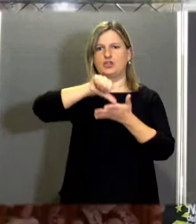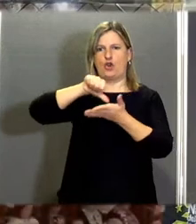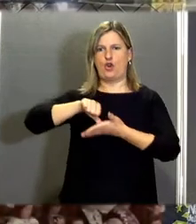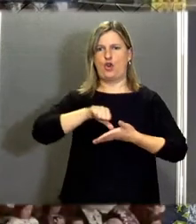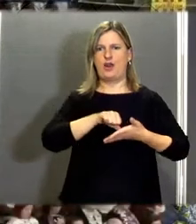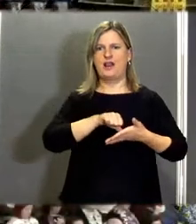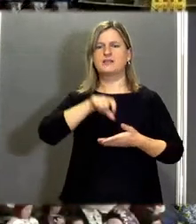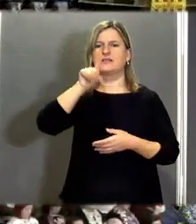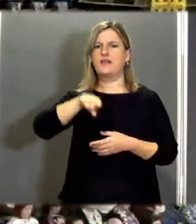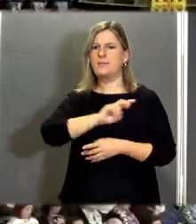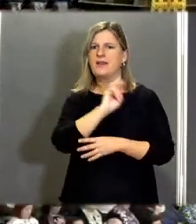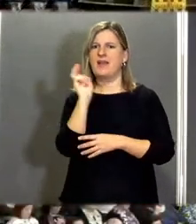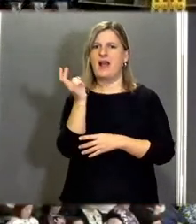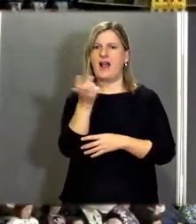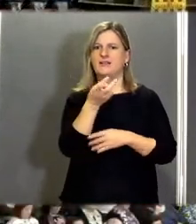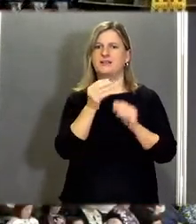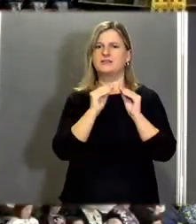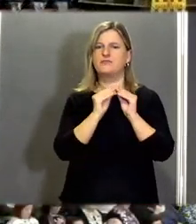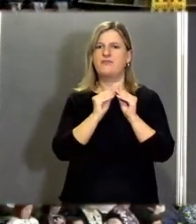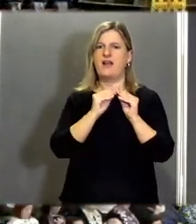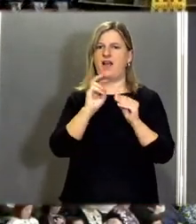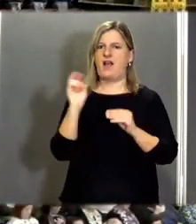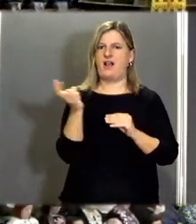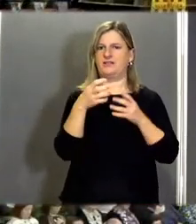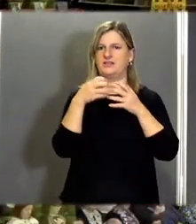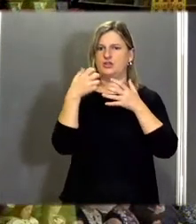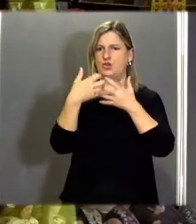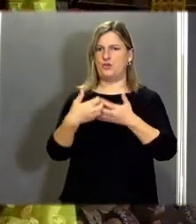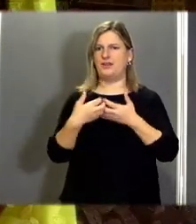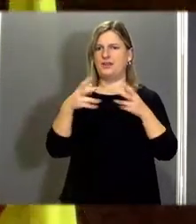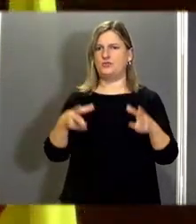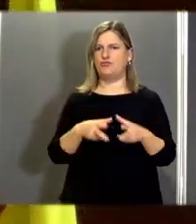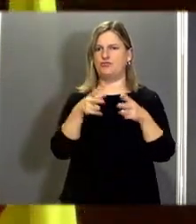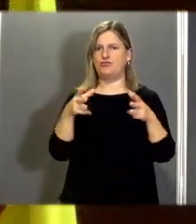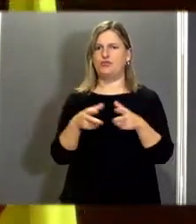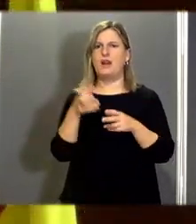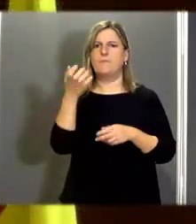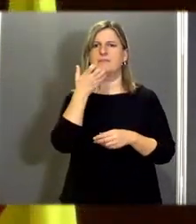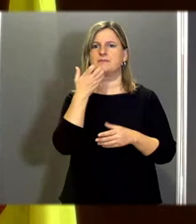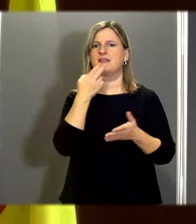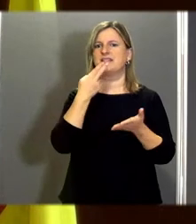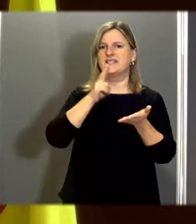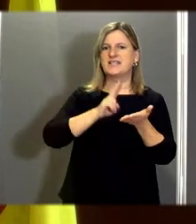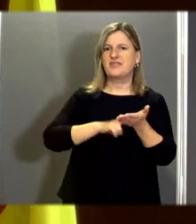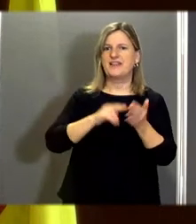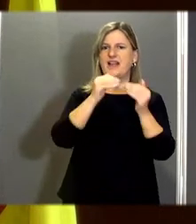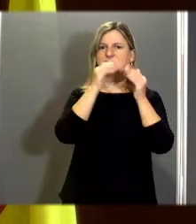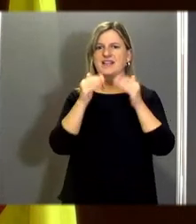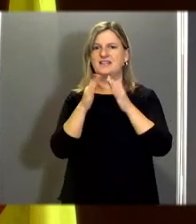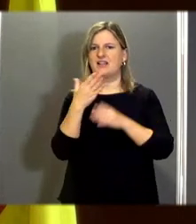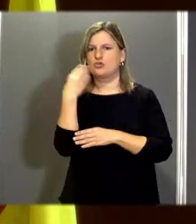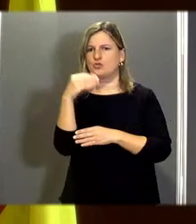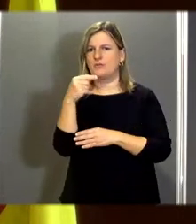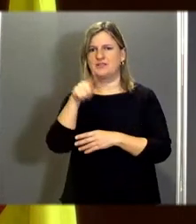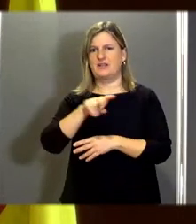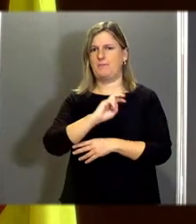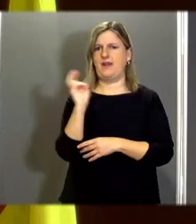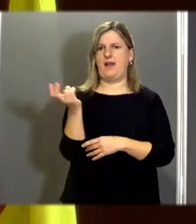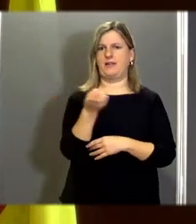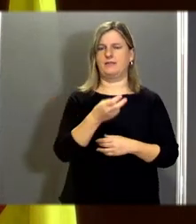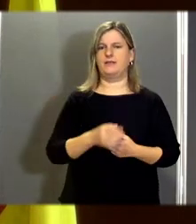i d'altres que encapçalen altres lluites socials, com són sindicats, entitats juvenils, entre molts